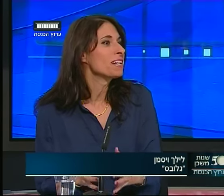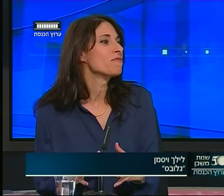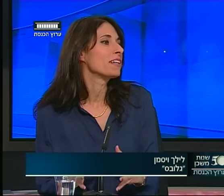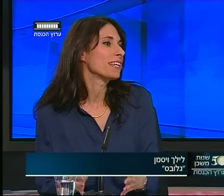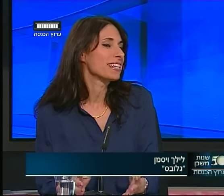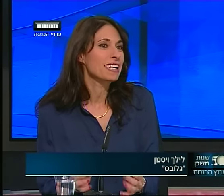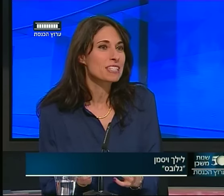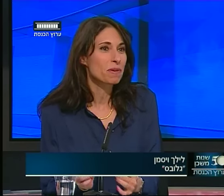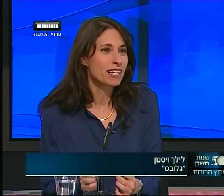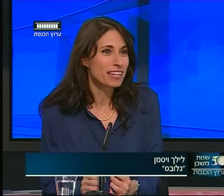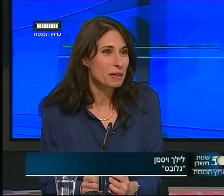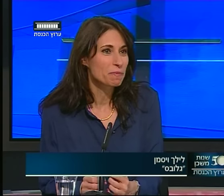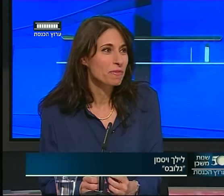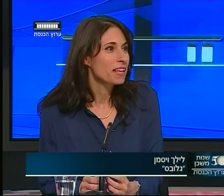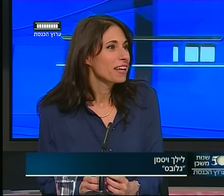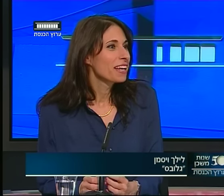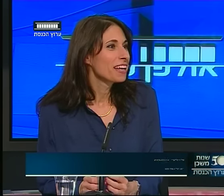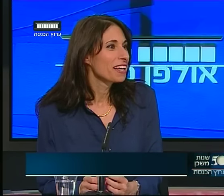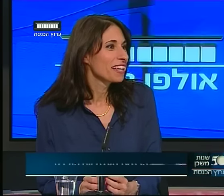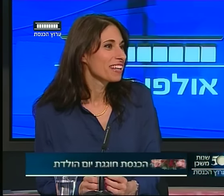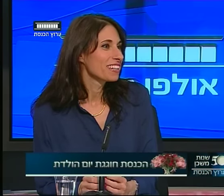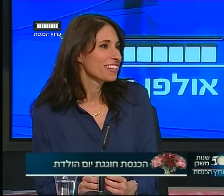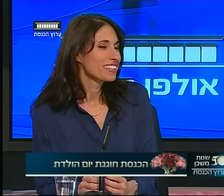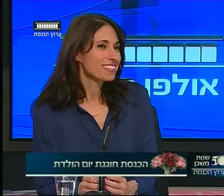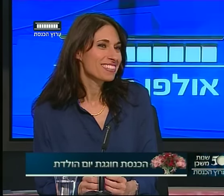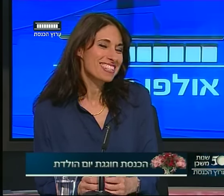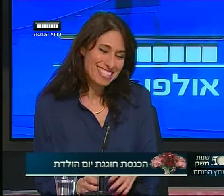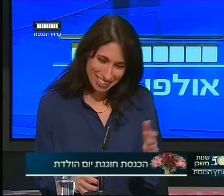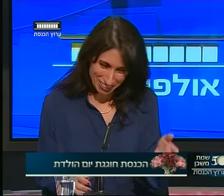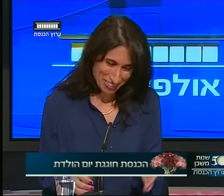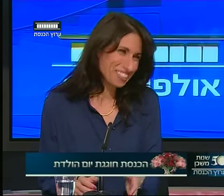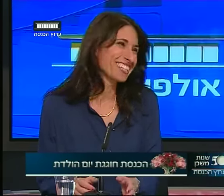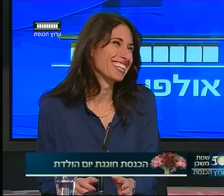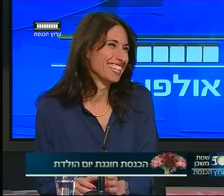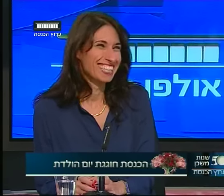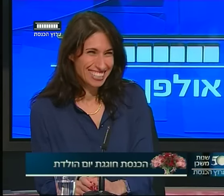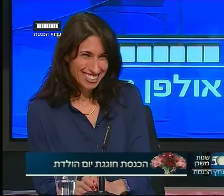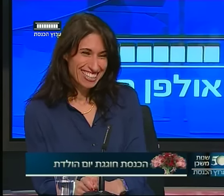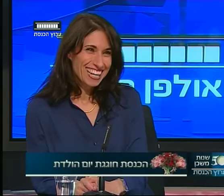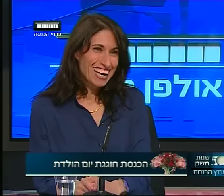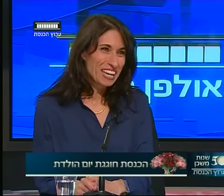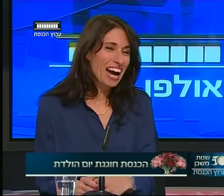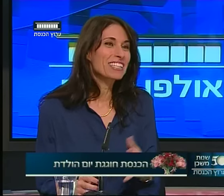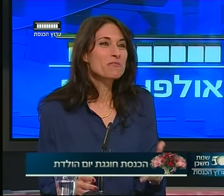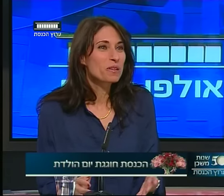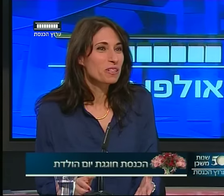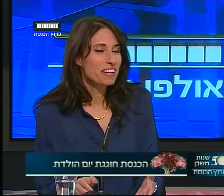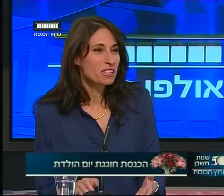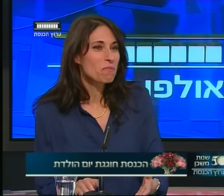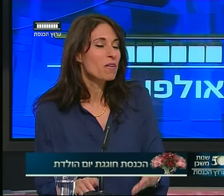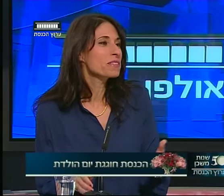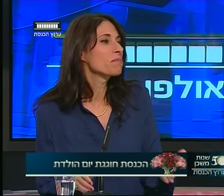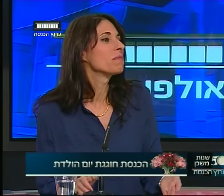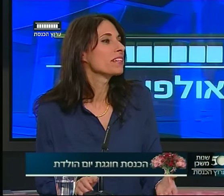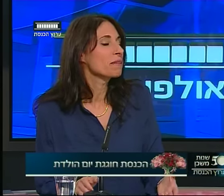שלהם, ואני אספר לך... למה לא שיתפתם גברים, אם מותר לשאול? בדרך כלל נורא בעד... אוקיי, זה שיח נשי. אחת הסוגיות שאלתה